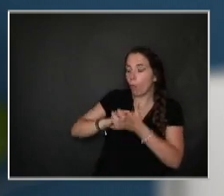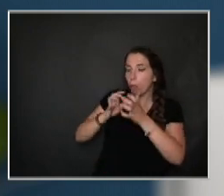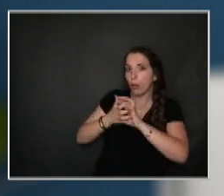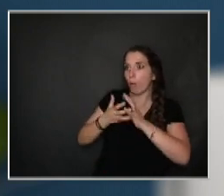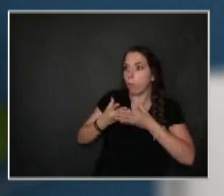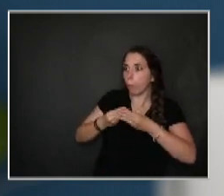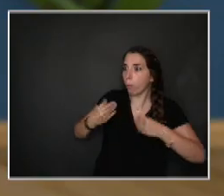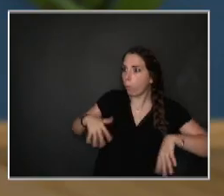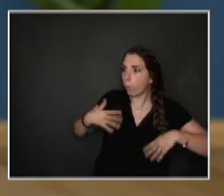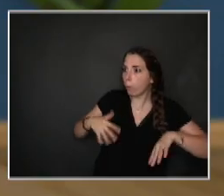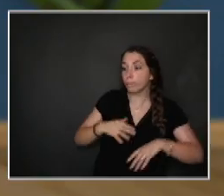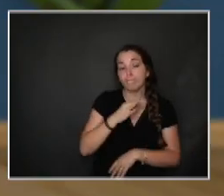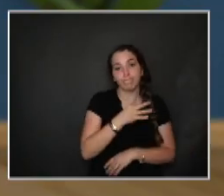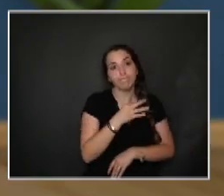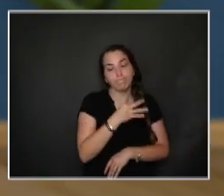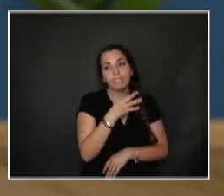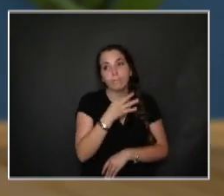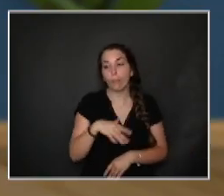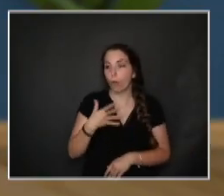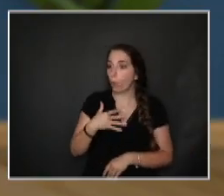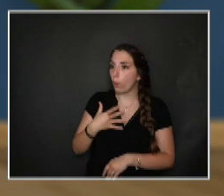souvent décevant, malheureusement. Tout à fait.